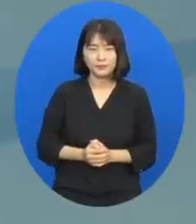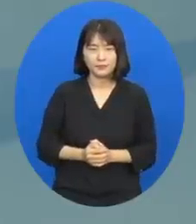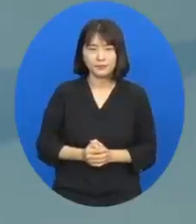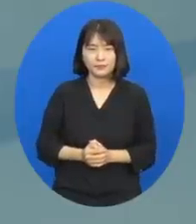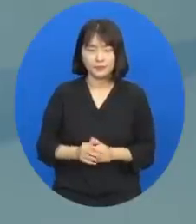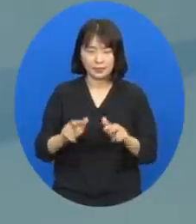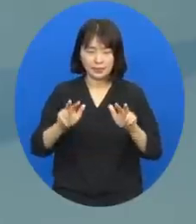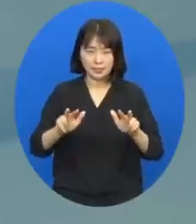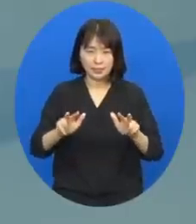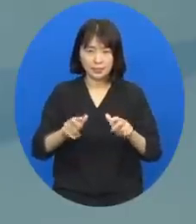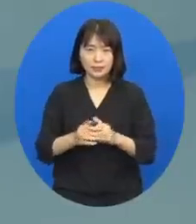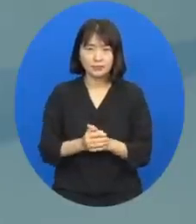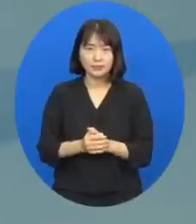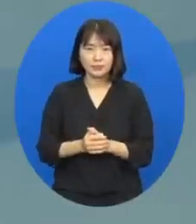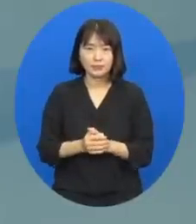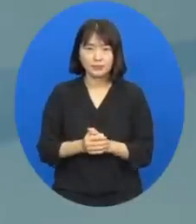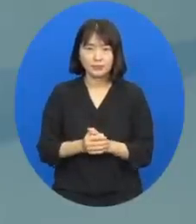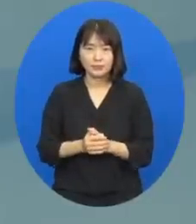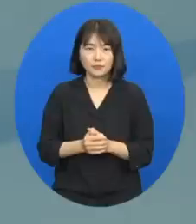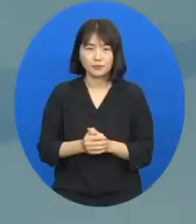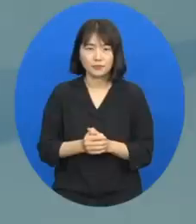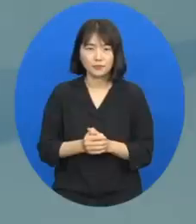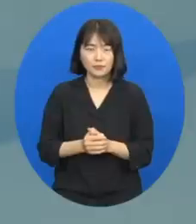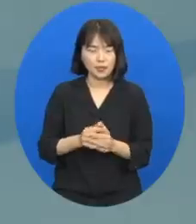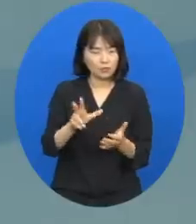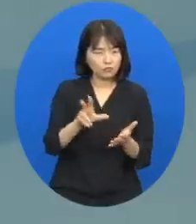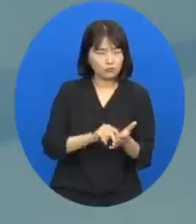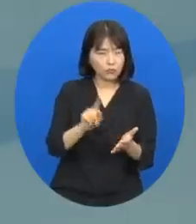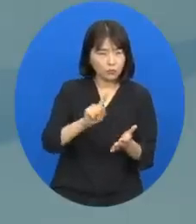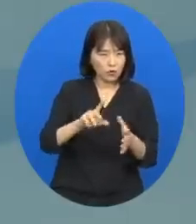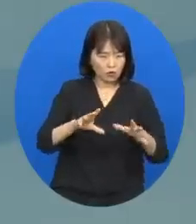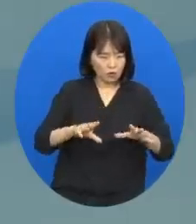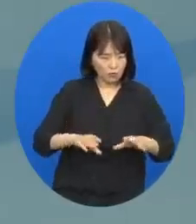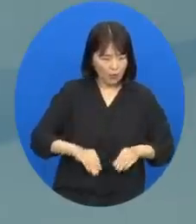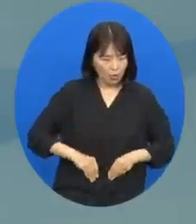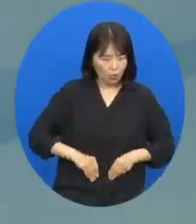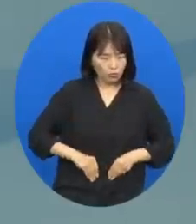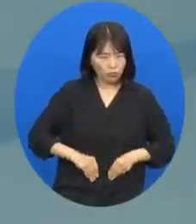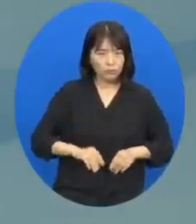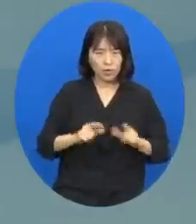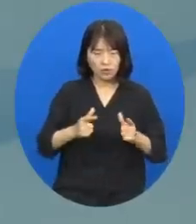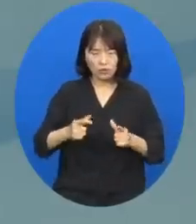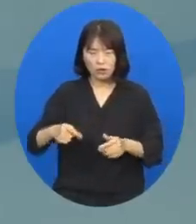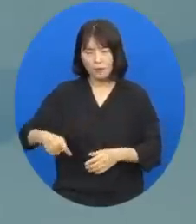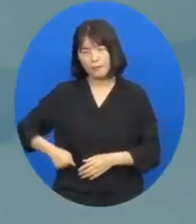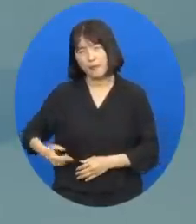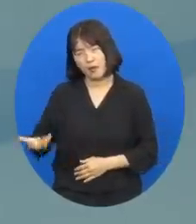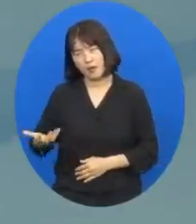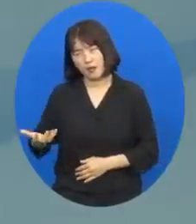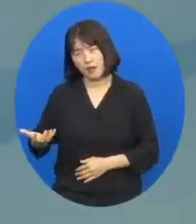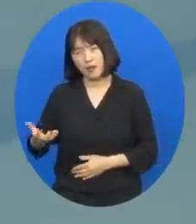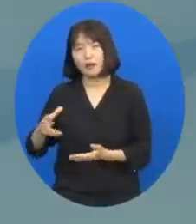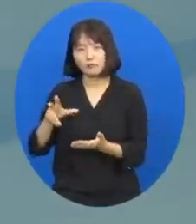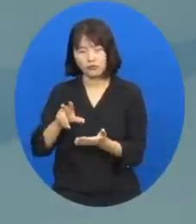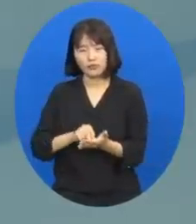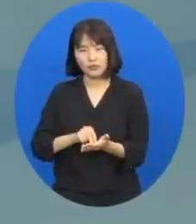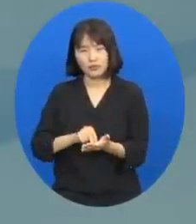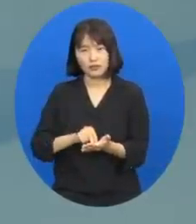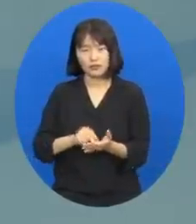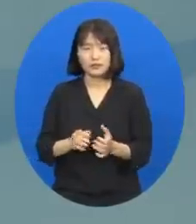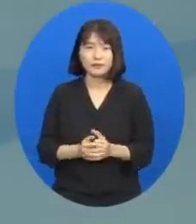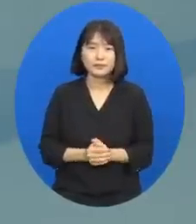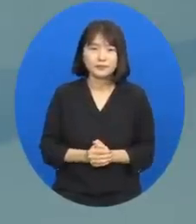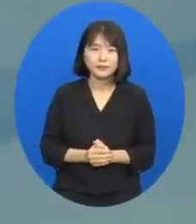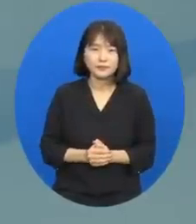지금 이 시대의 문제를 배고픔에 문제가 아니라 배아픔 의 문제다 이렇게 보기도 합니다